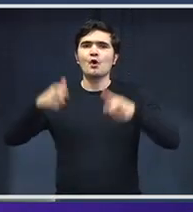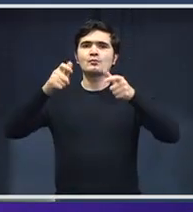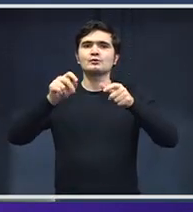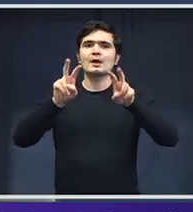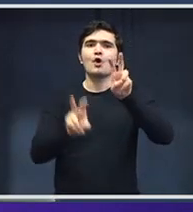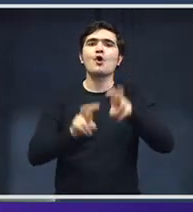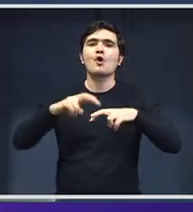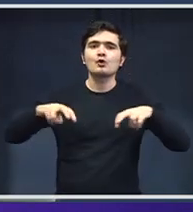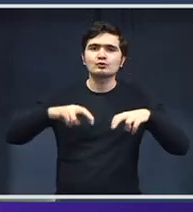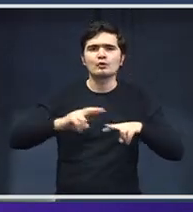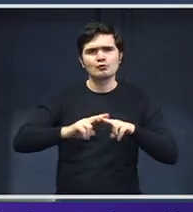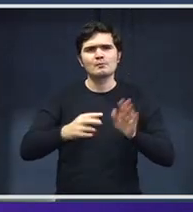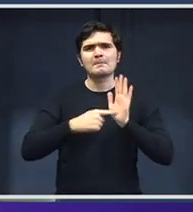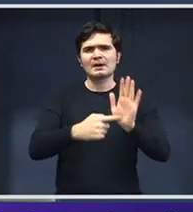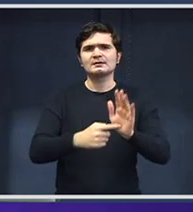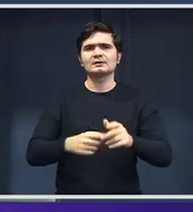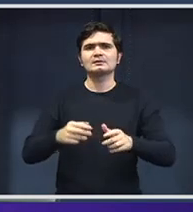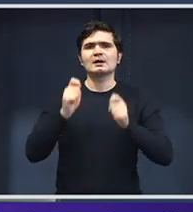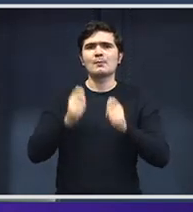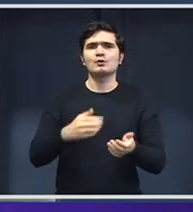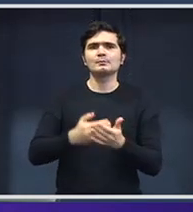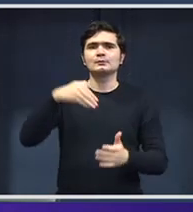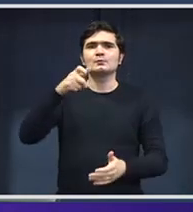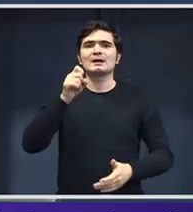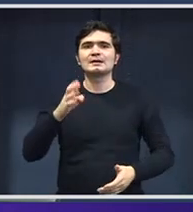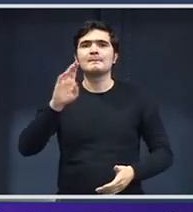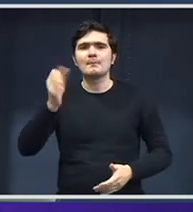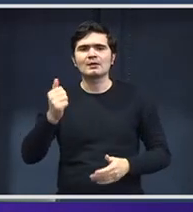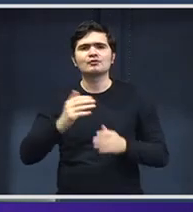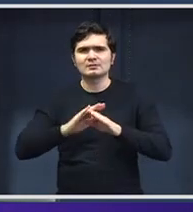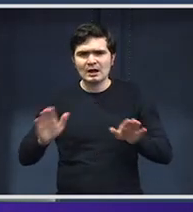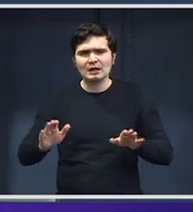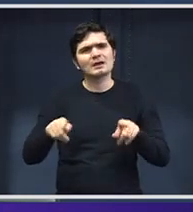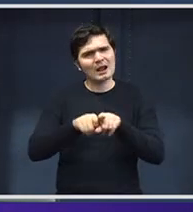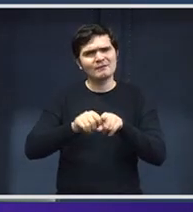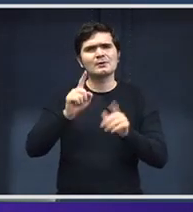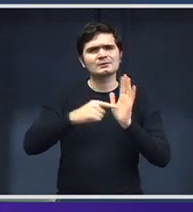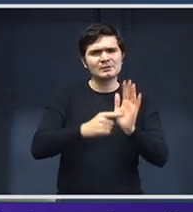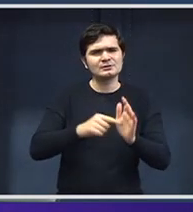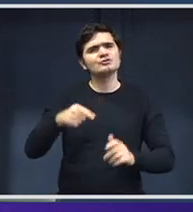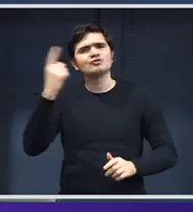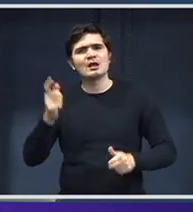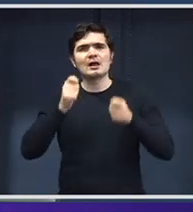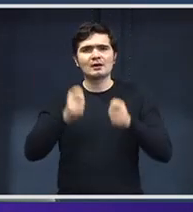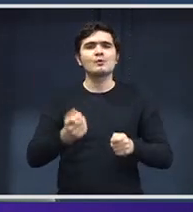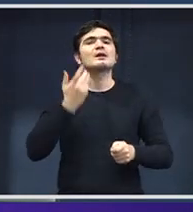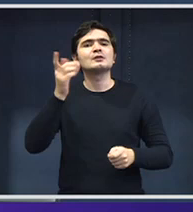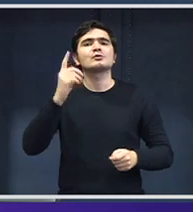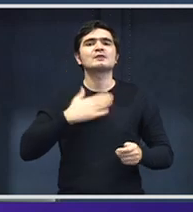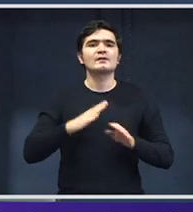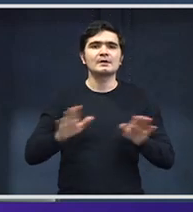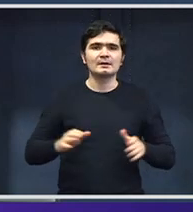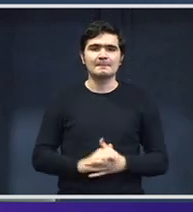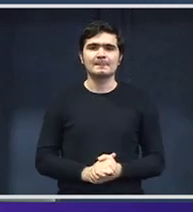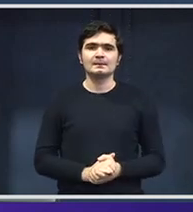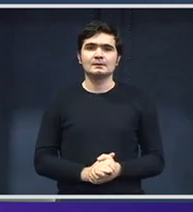așa cum am prezentat raportul Corpului de Control pentru Matei Balș când a fost gata, îl voi prezenta și pe celălalt când o să fie gata. Tamara